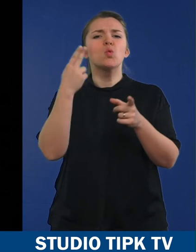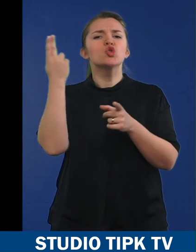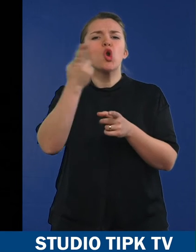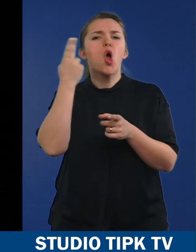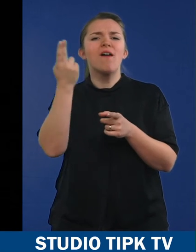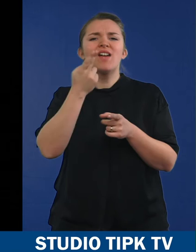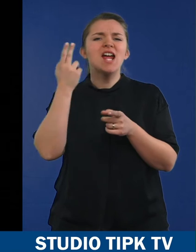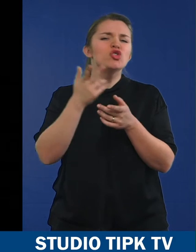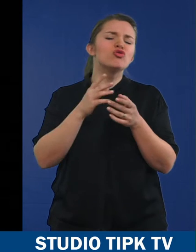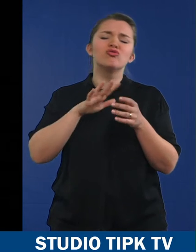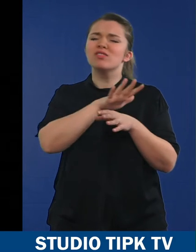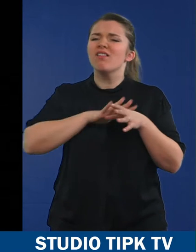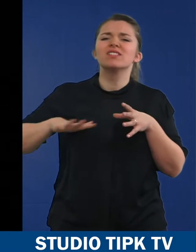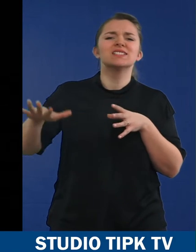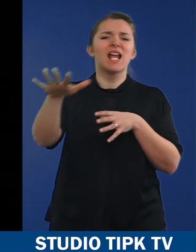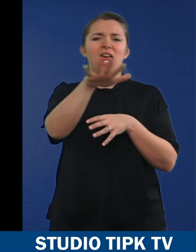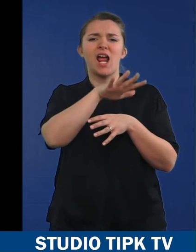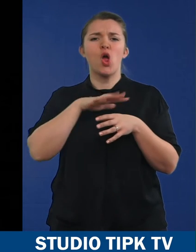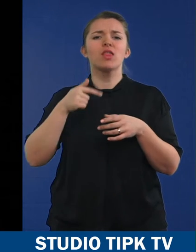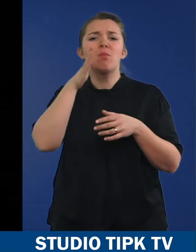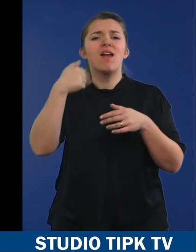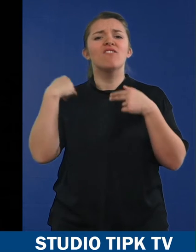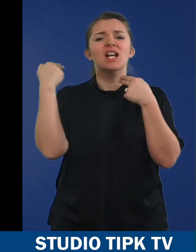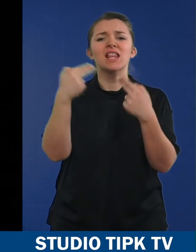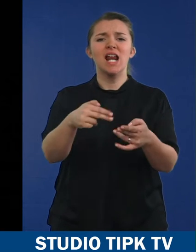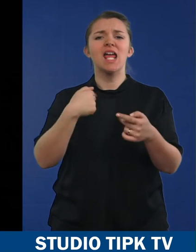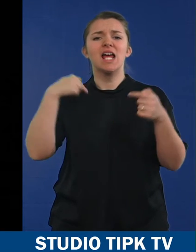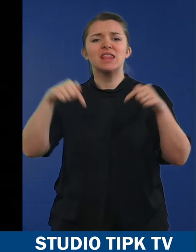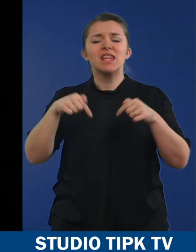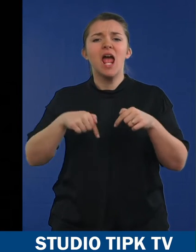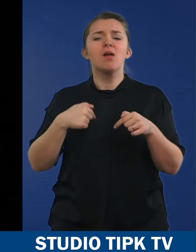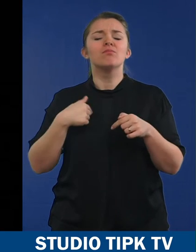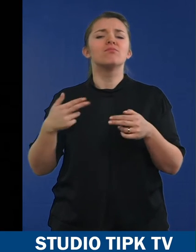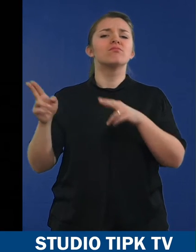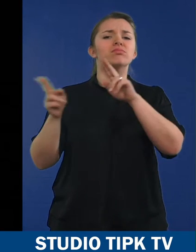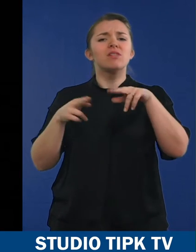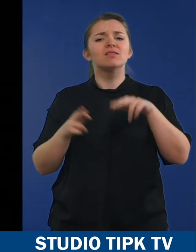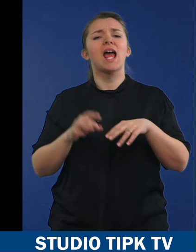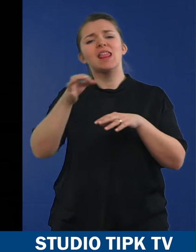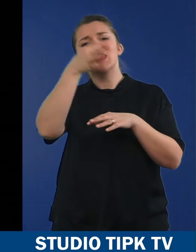Yeah.